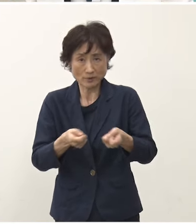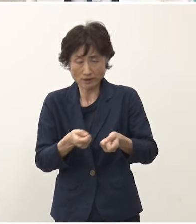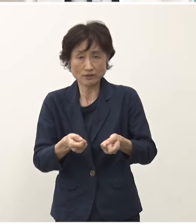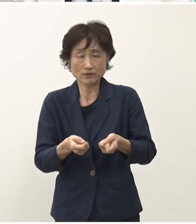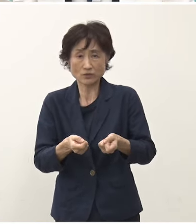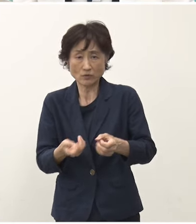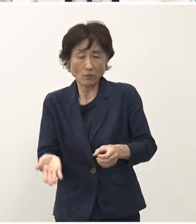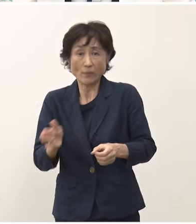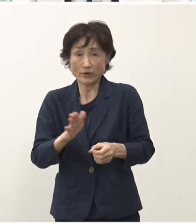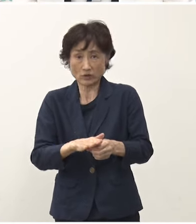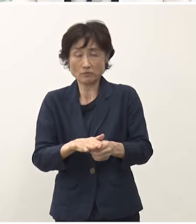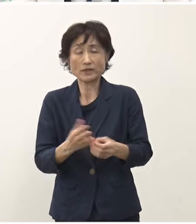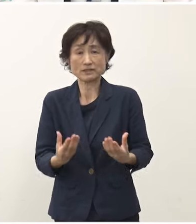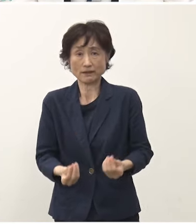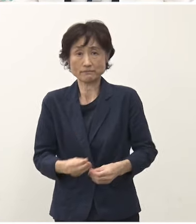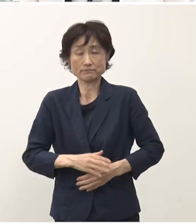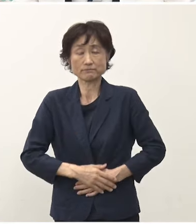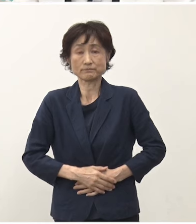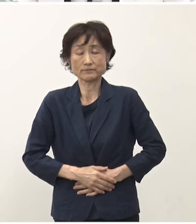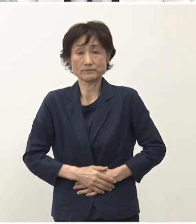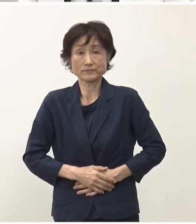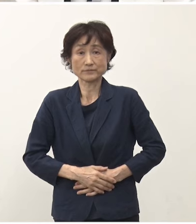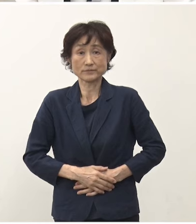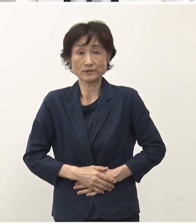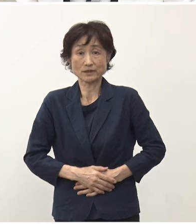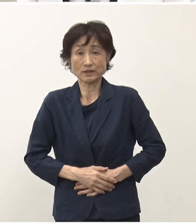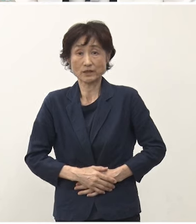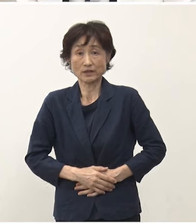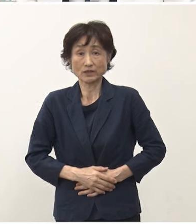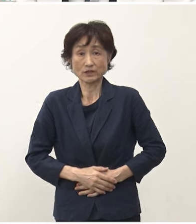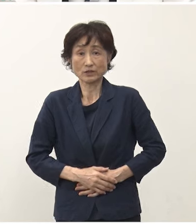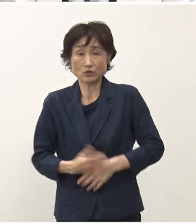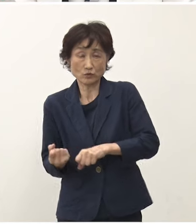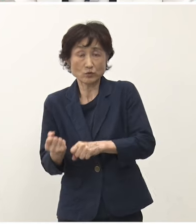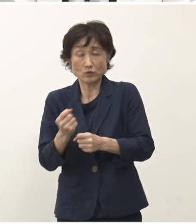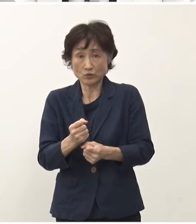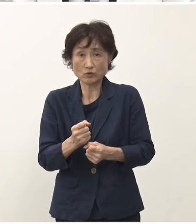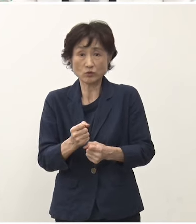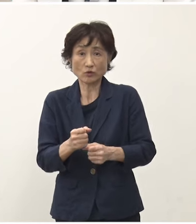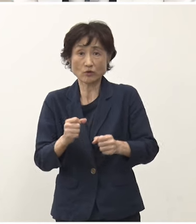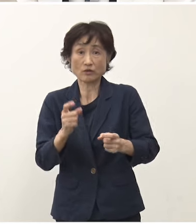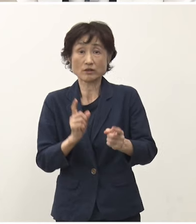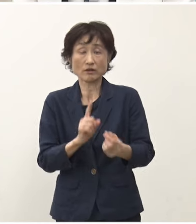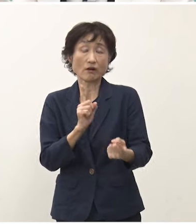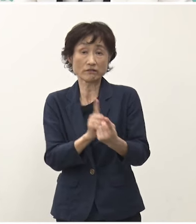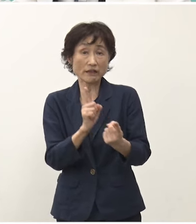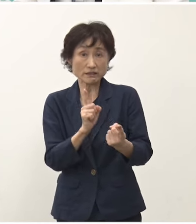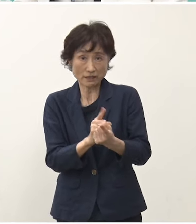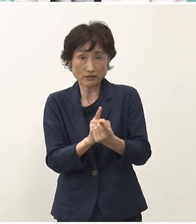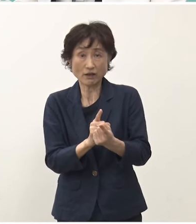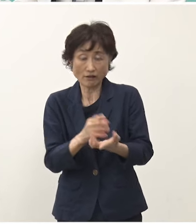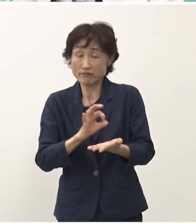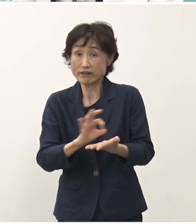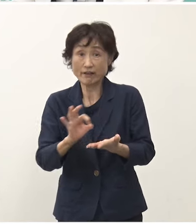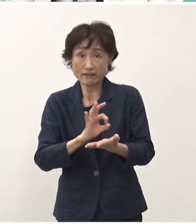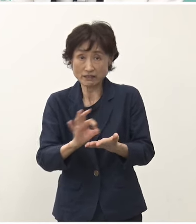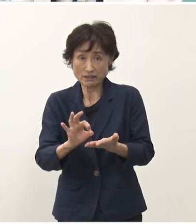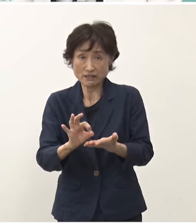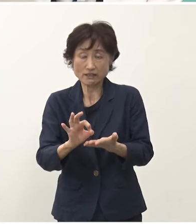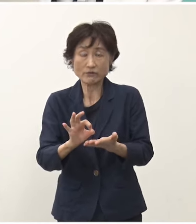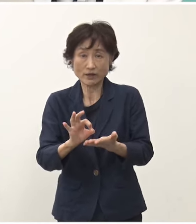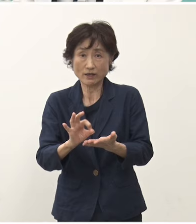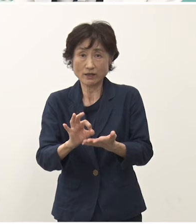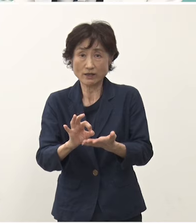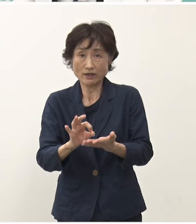盛り込みました復旧復興対策にかかる復興期ごとの想定経費については